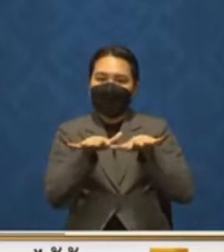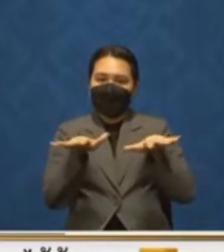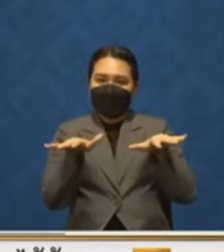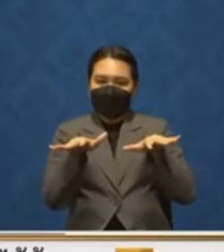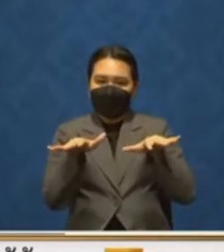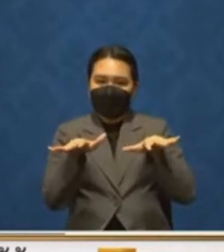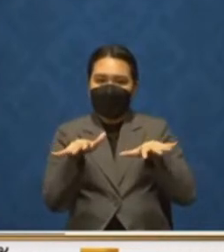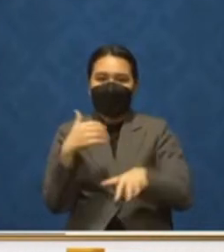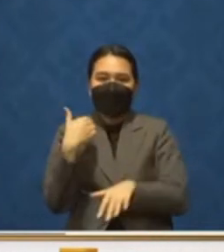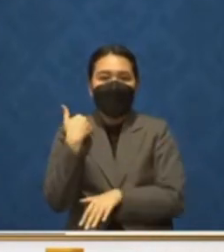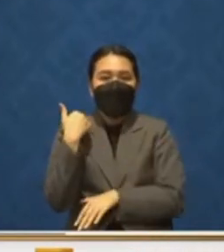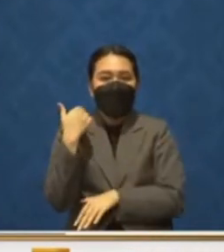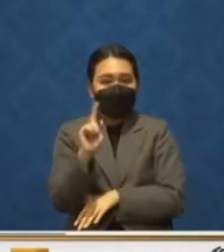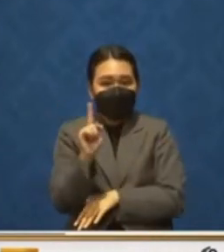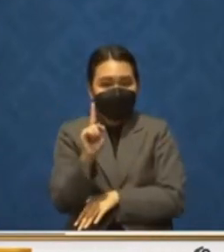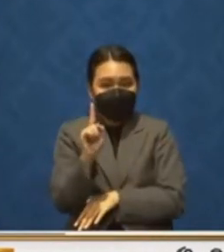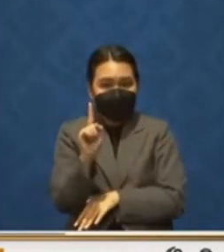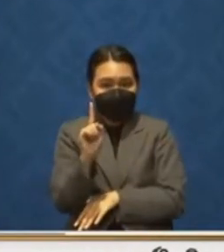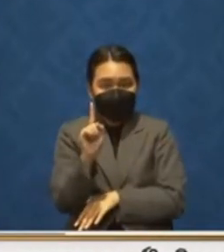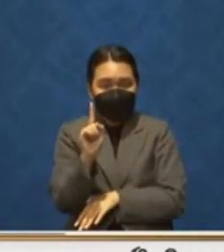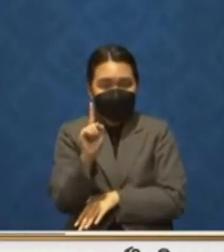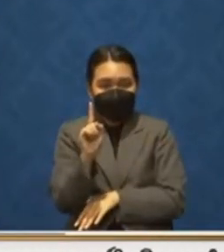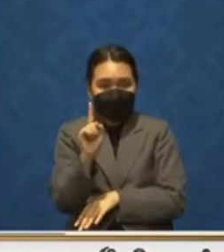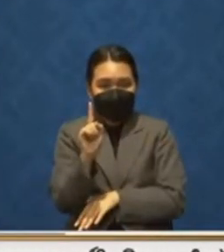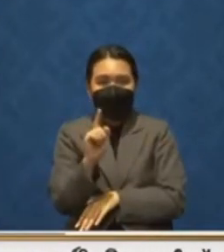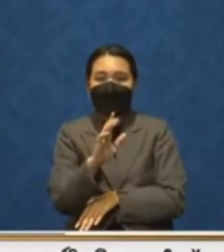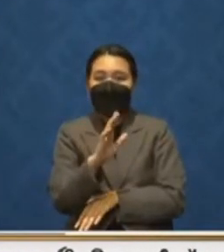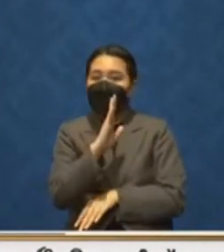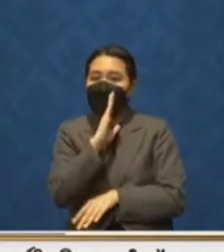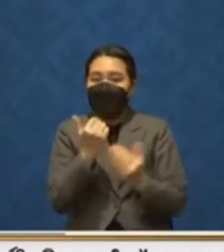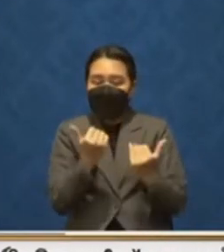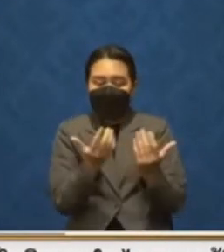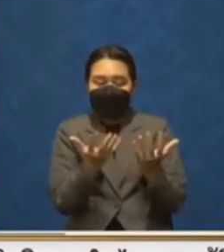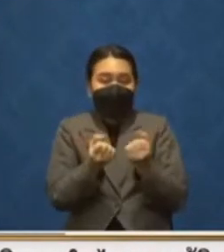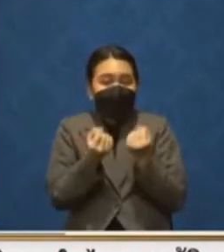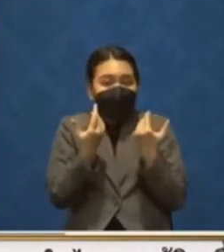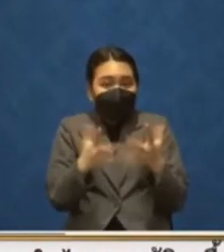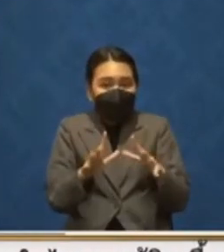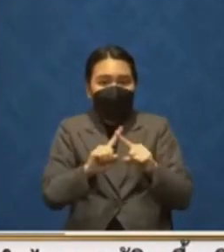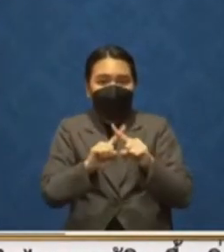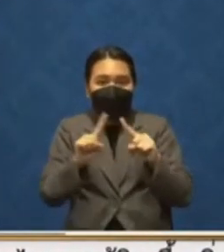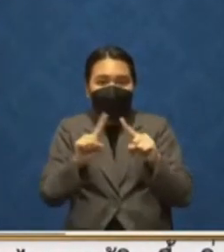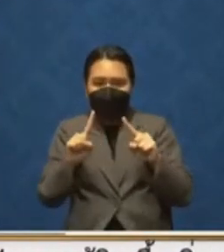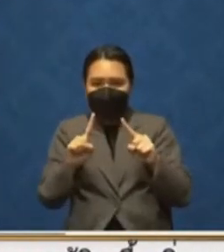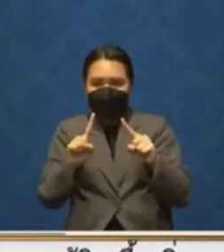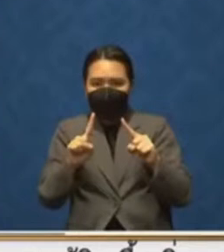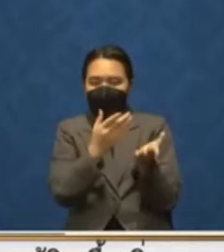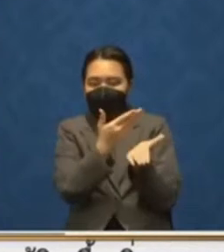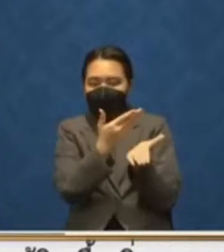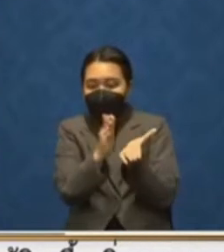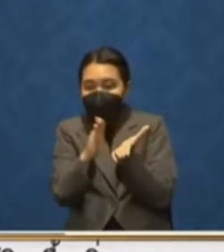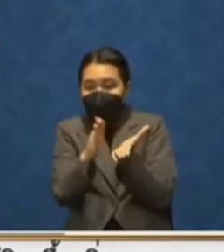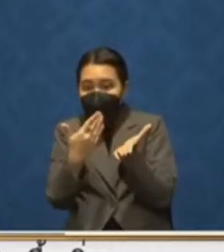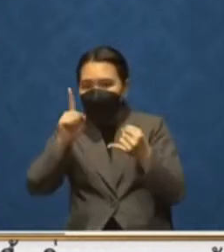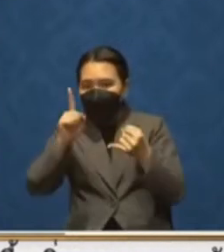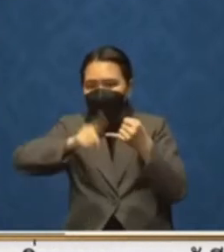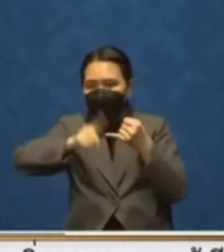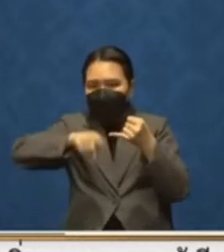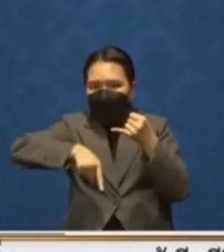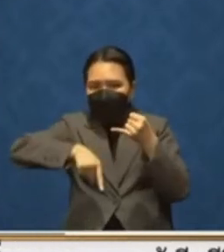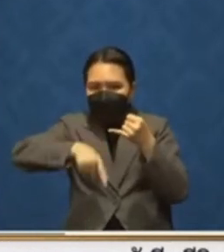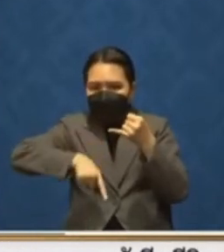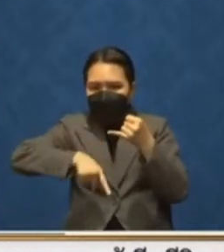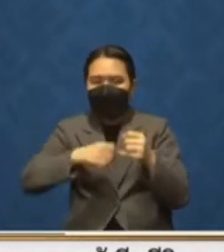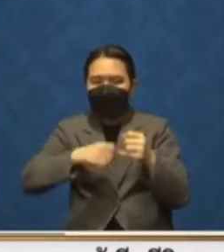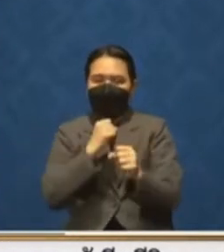ว่าในเมื่อผู้รับพันธ์เป็นช่วงท้ายของสัมปทานการผลิตที่จะมีเพิ่มขึ้นหรือมีอย่าง